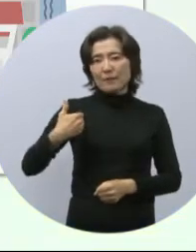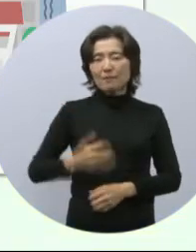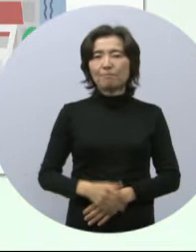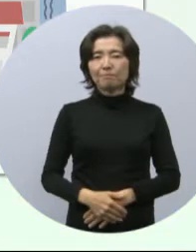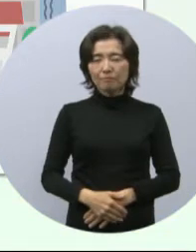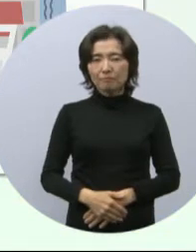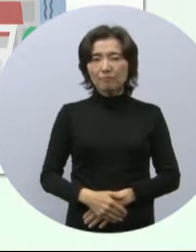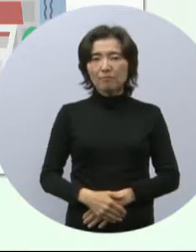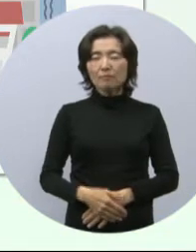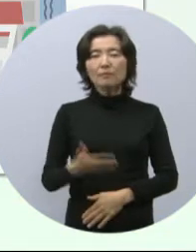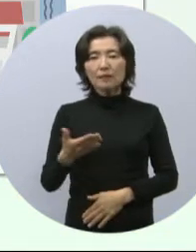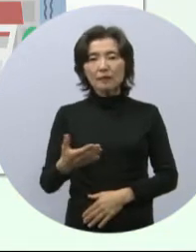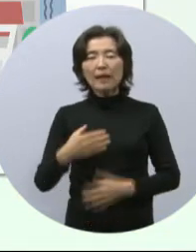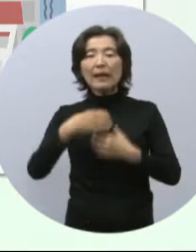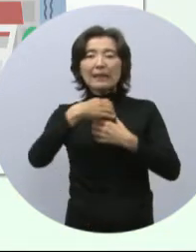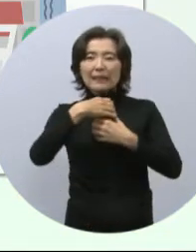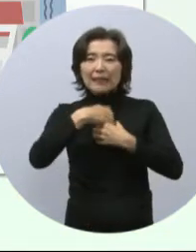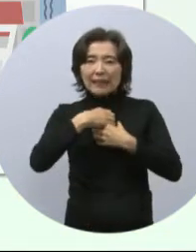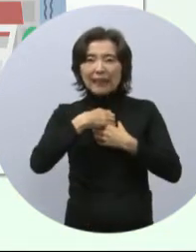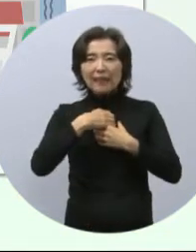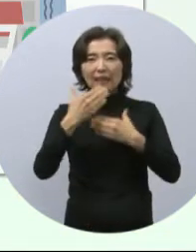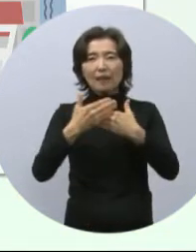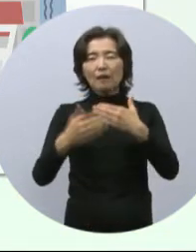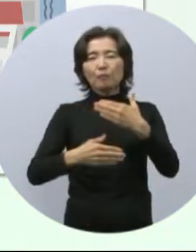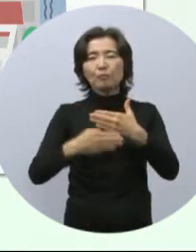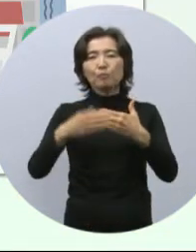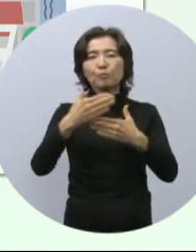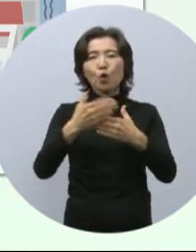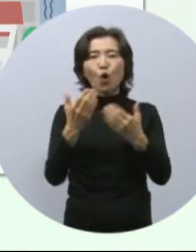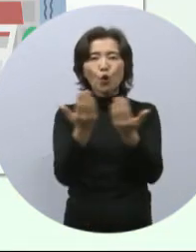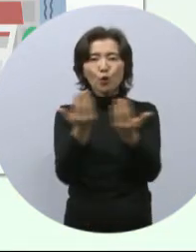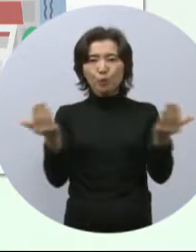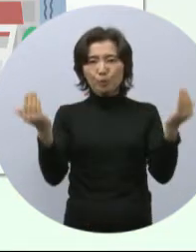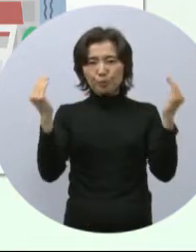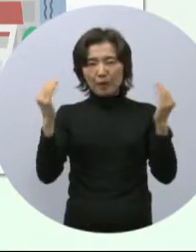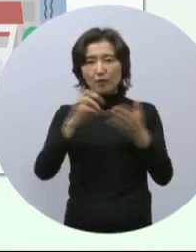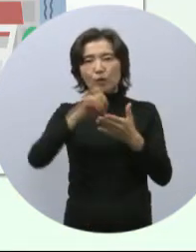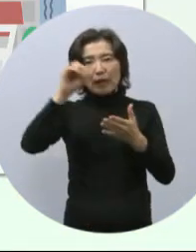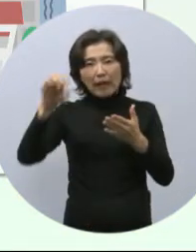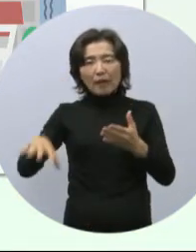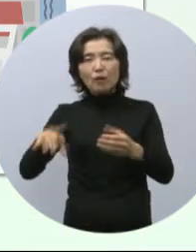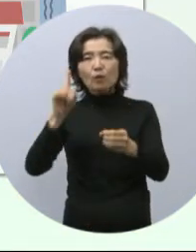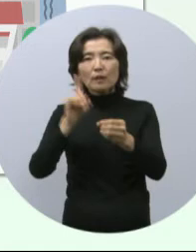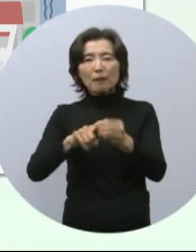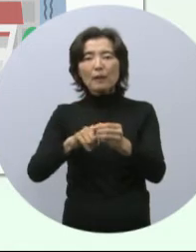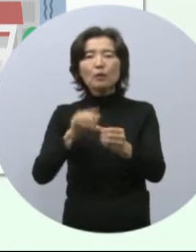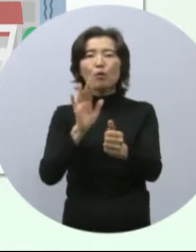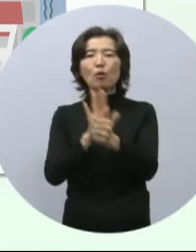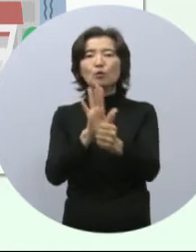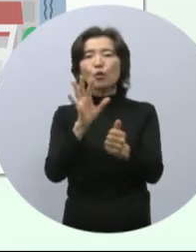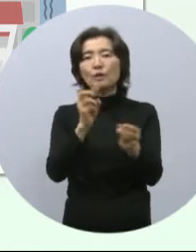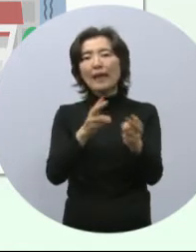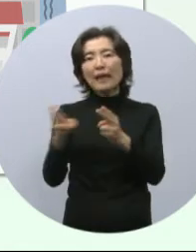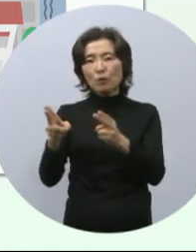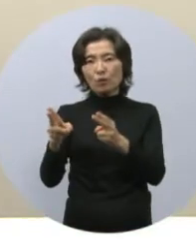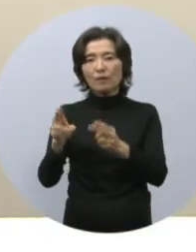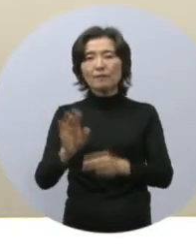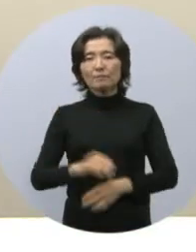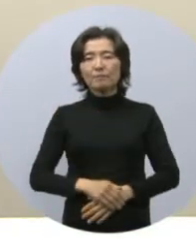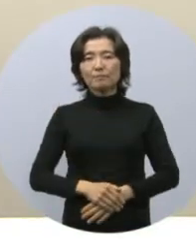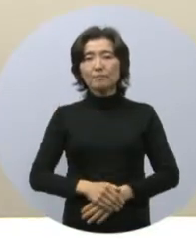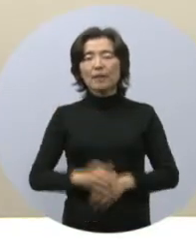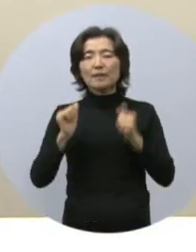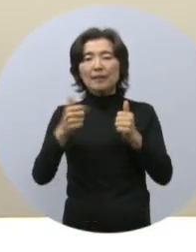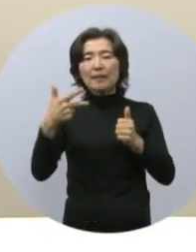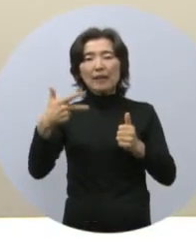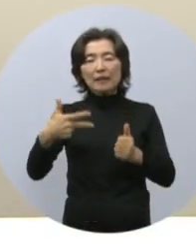続いて危険なブロック塀などの撤去に対する補助制度について伺ってみましょう。 茅